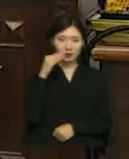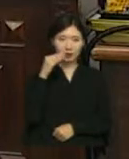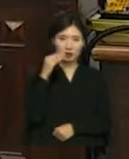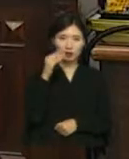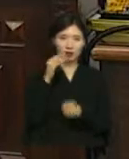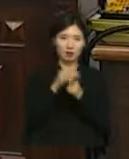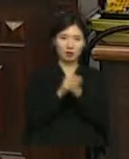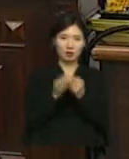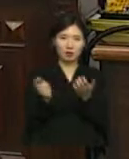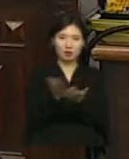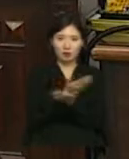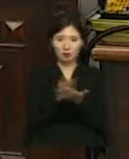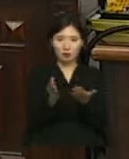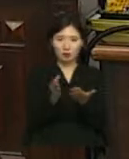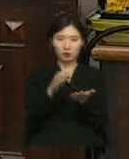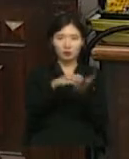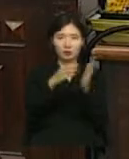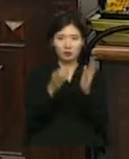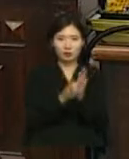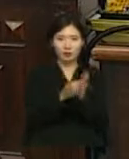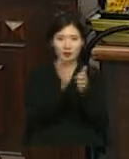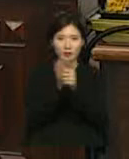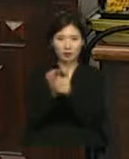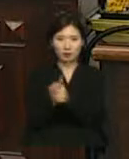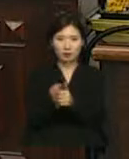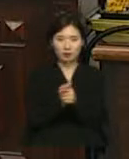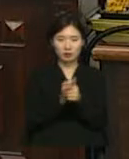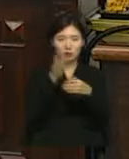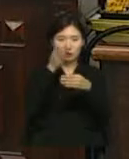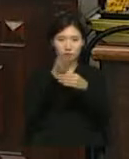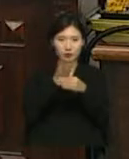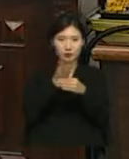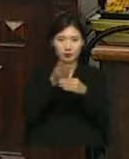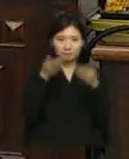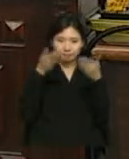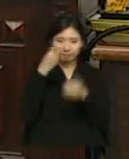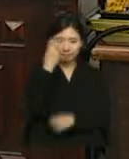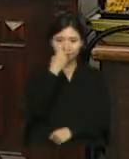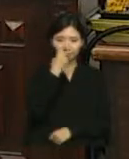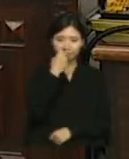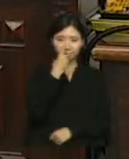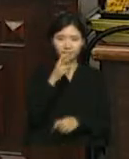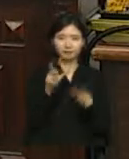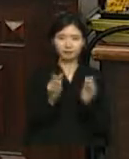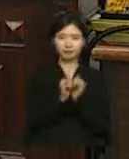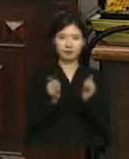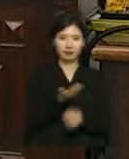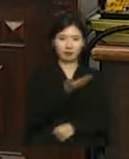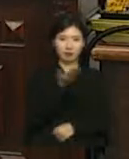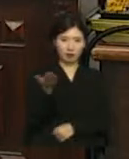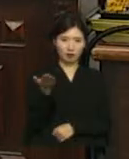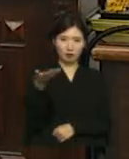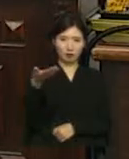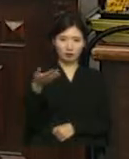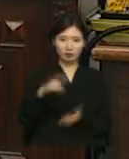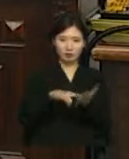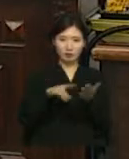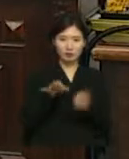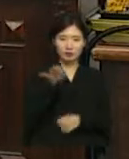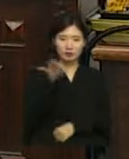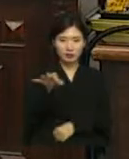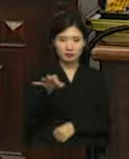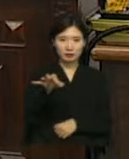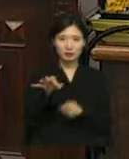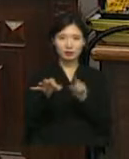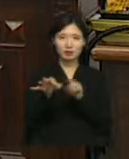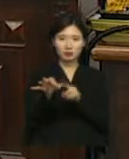고려되고 적정한 금액으로 편성되었는지를 중점적으로 심사하겠으며 특히 국민 여러분께서 내주신 세금이